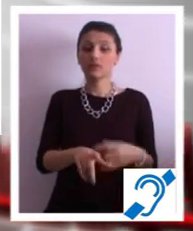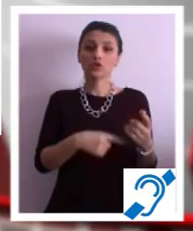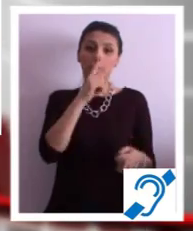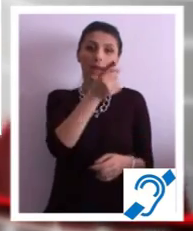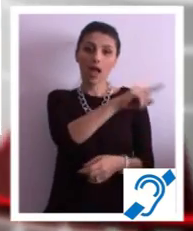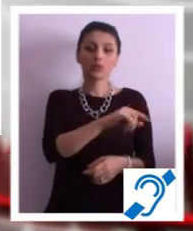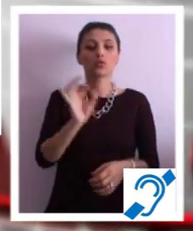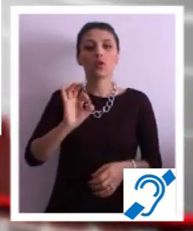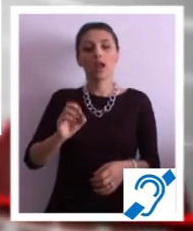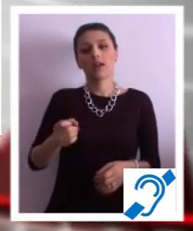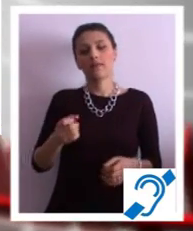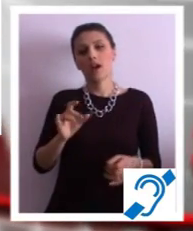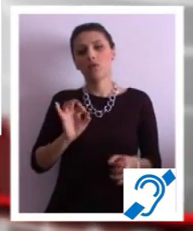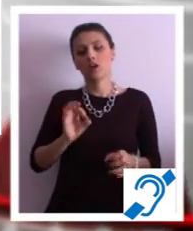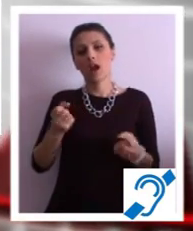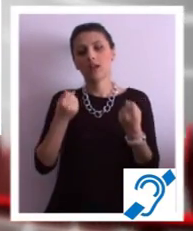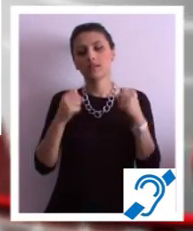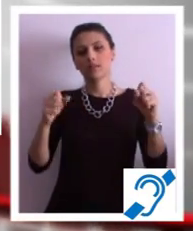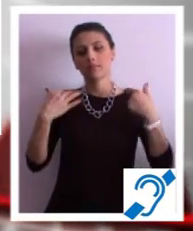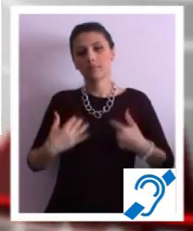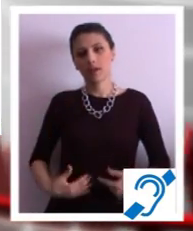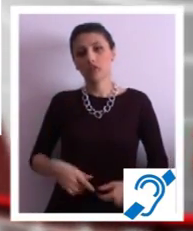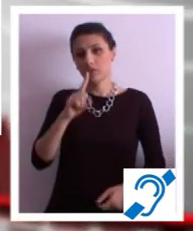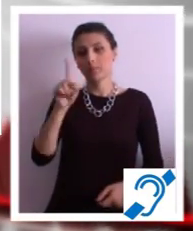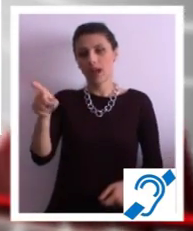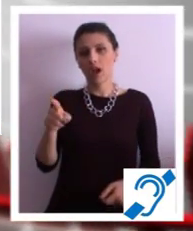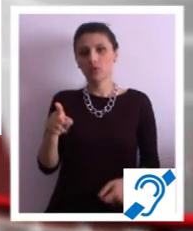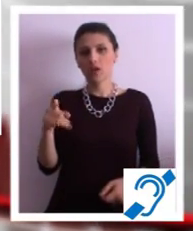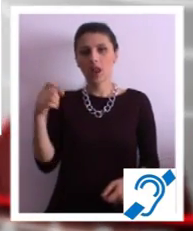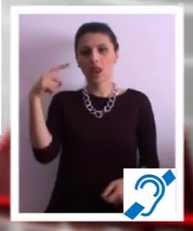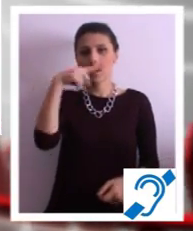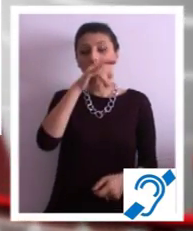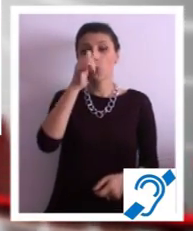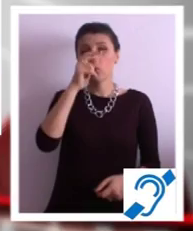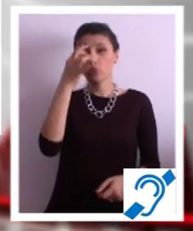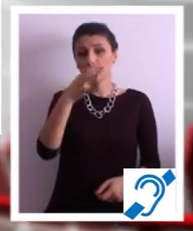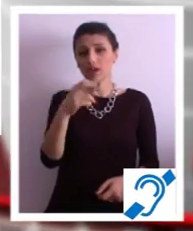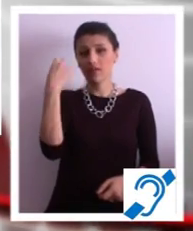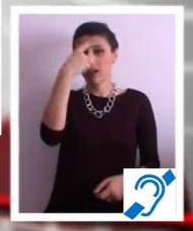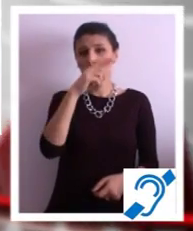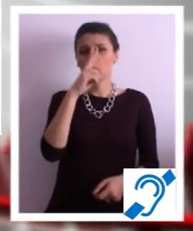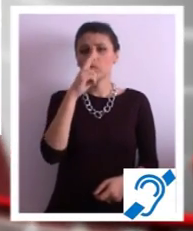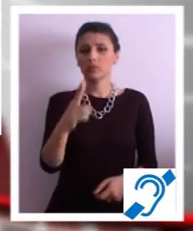traumatism craniocerebral grav, cu lipsă de substanță cenușie, fracturi deschise cu înfundare,